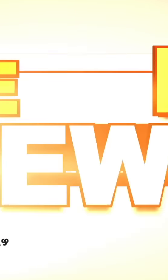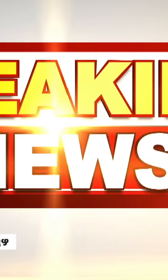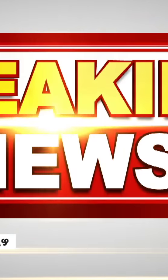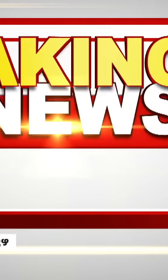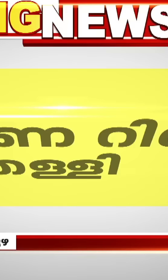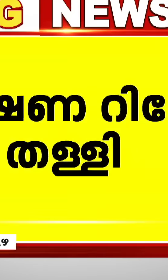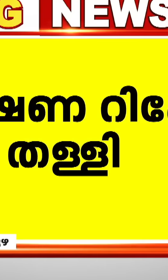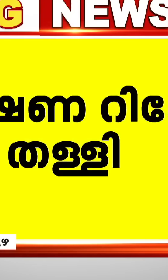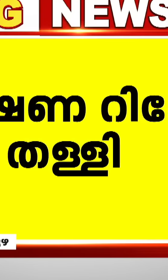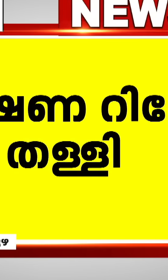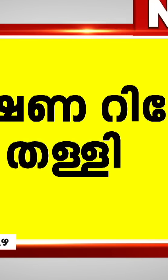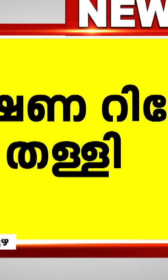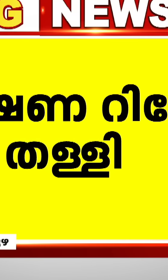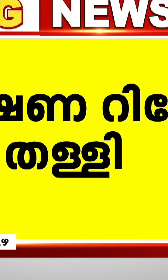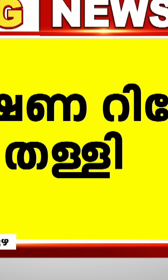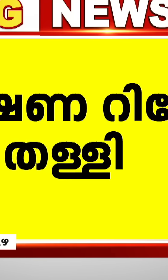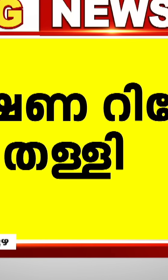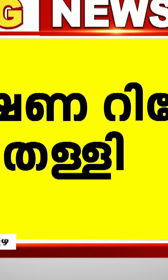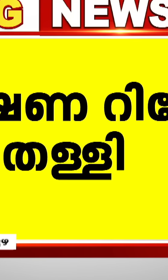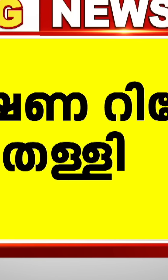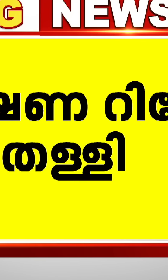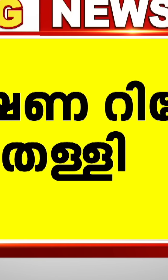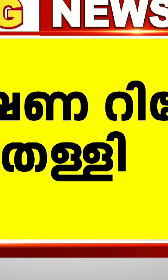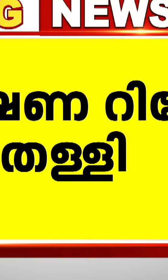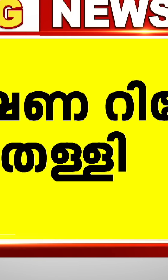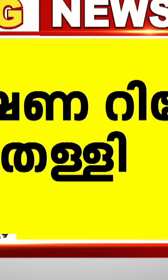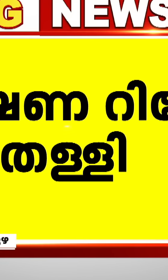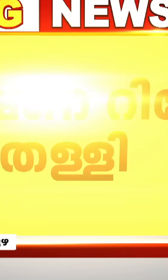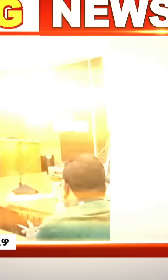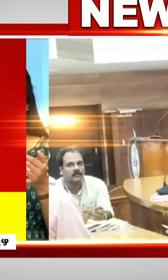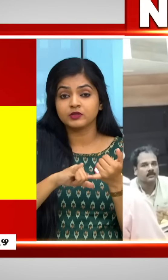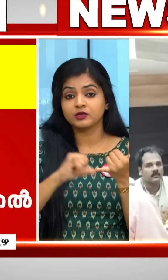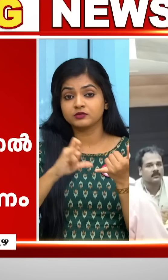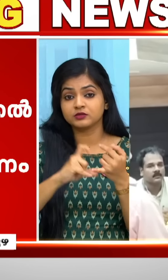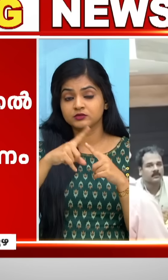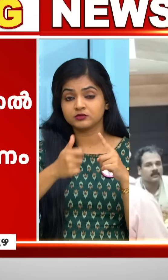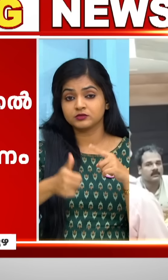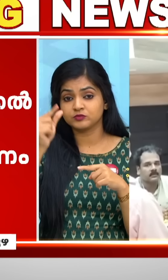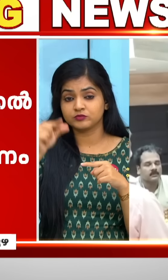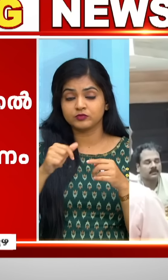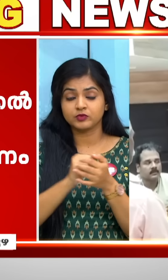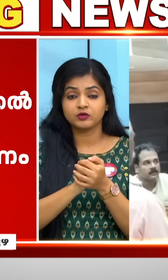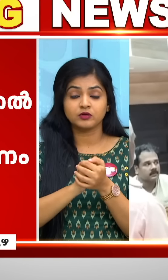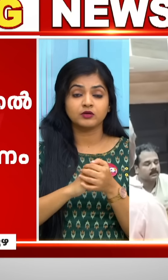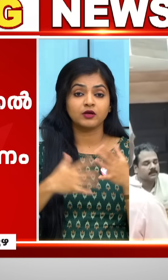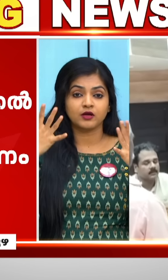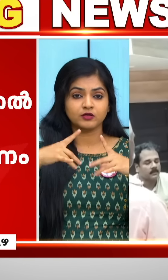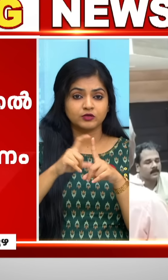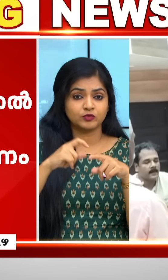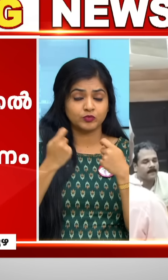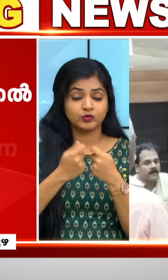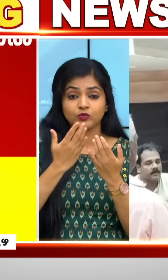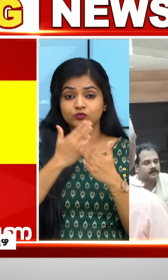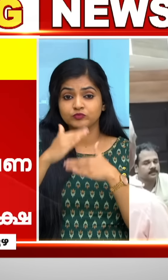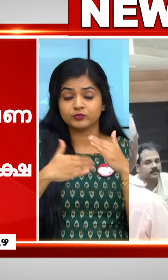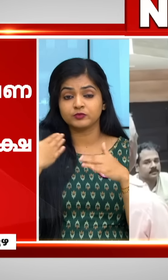ഇതിനെപ്പറ്റിയുള്ള വിശദമായ കാര്യങ്ങൾ റിപ്പോർട്ട് വേണമെന്ന് സംസ്ഥാന ന്യൂനപക്ഷ കമ്മീഷൻ ചെയർമാൻ അഡ്വക്കേറ്റ് എ റഷീദ് ആരോഗ്യ വകുപ്പ് സെക്രട്ടറിക്കും ഉന്നത വിദ്യാഭ്യാസ